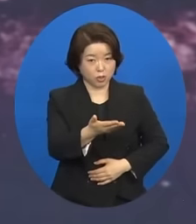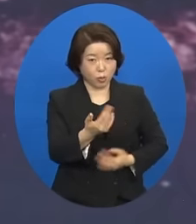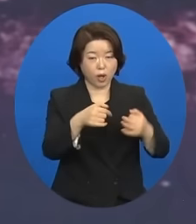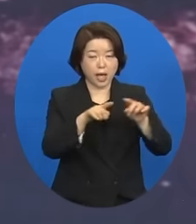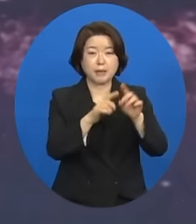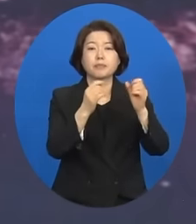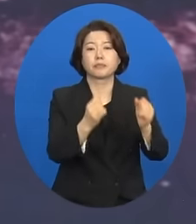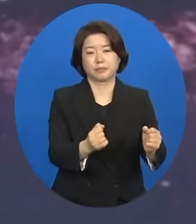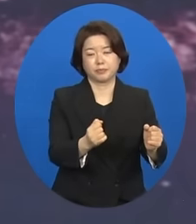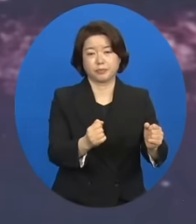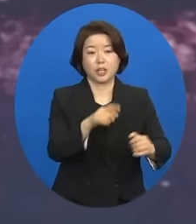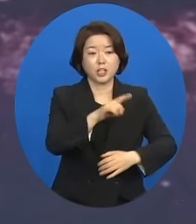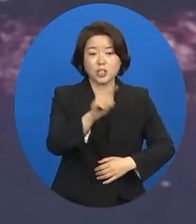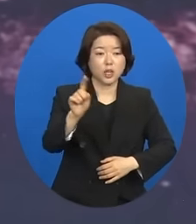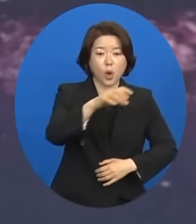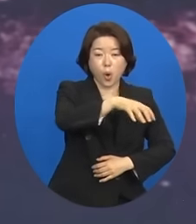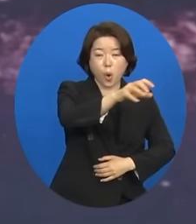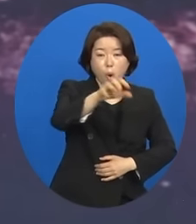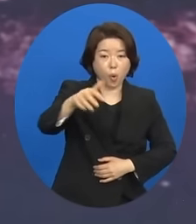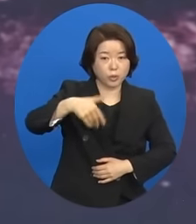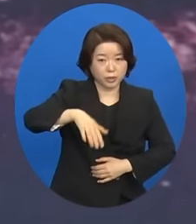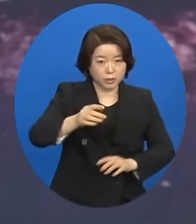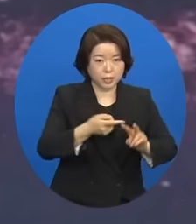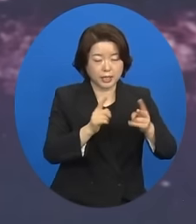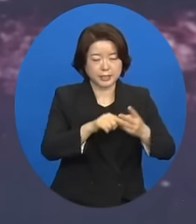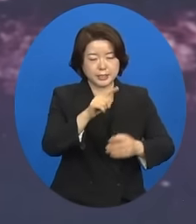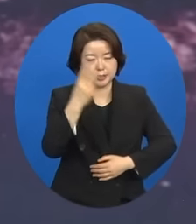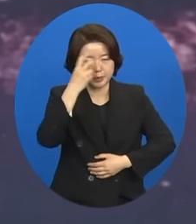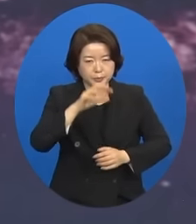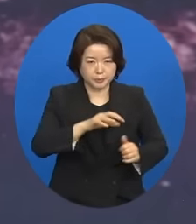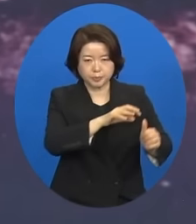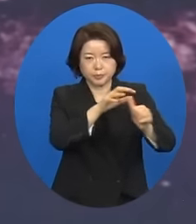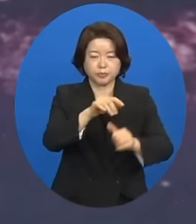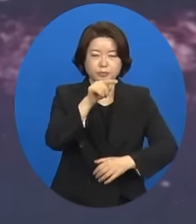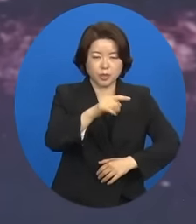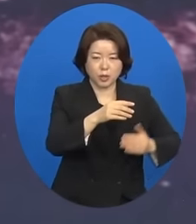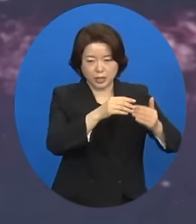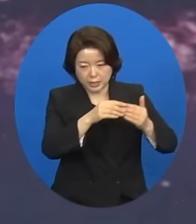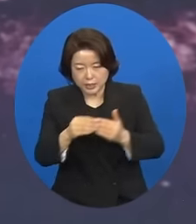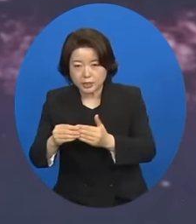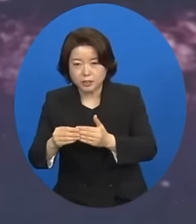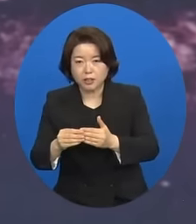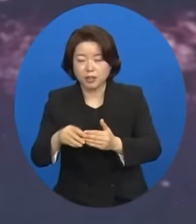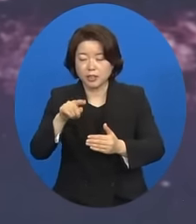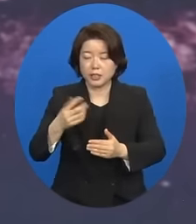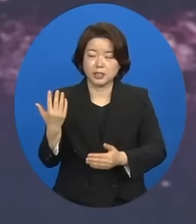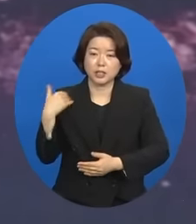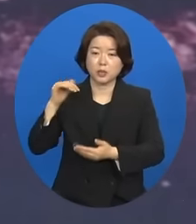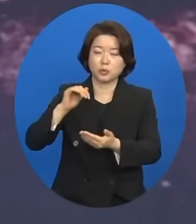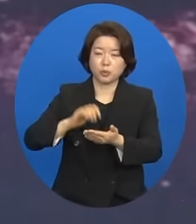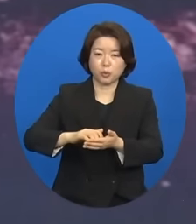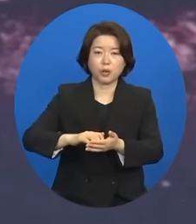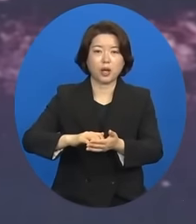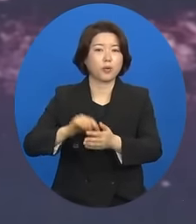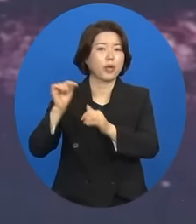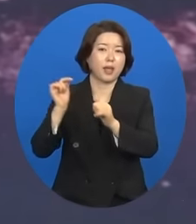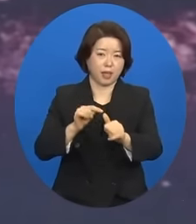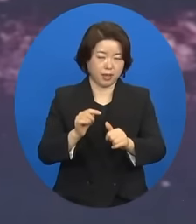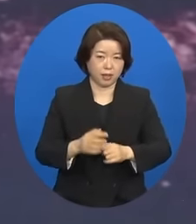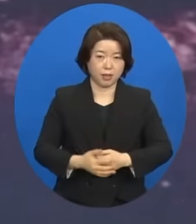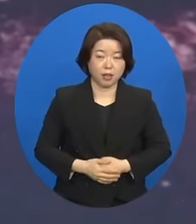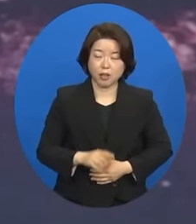함께 있어 내가 어디로 가든지 너를 지키며 너를 이끌어이 땅으로 돌아오게 할지라 이게 무슨